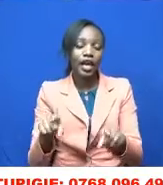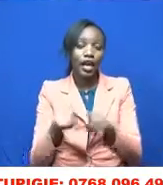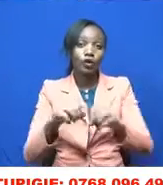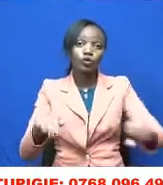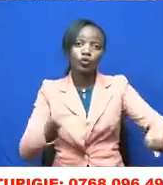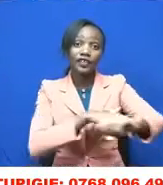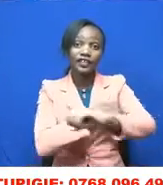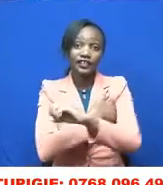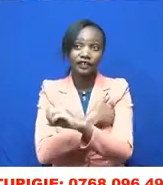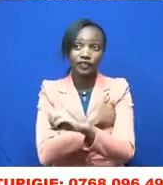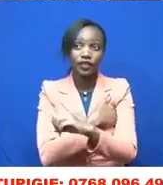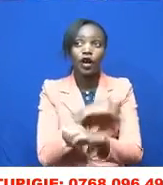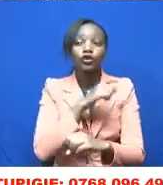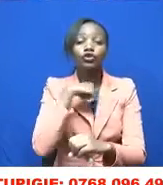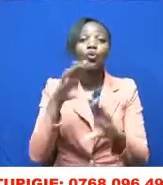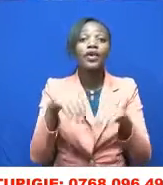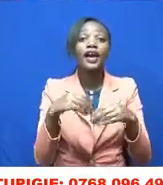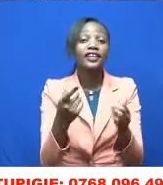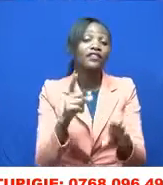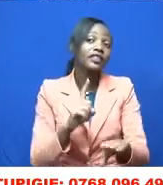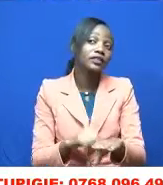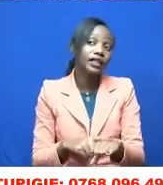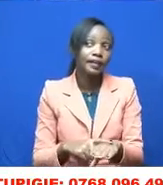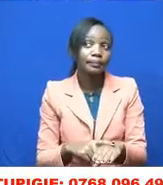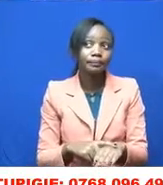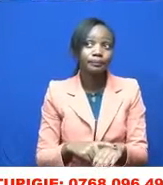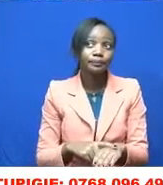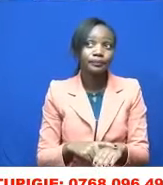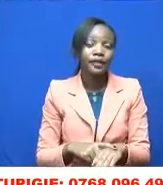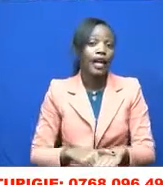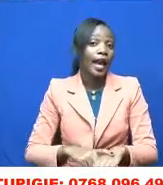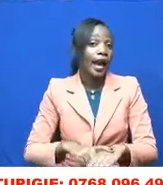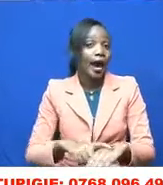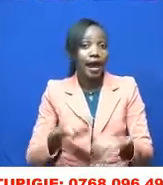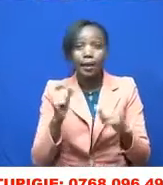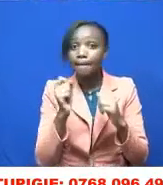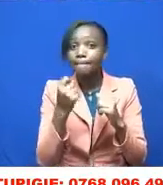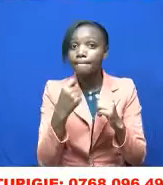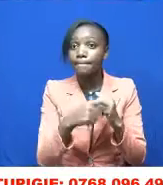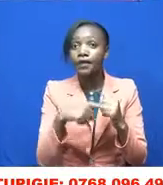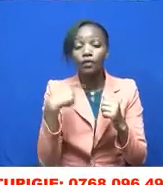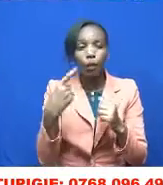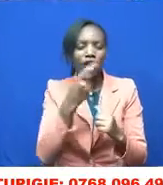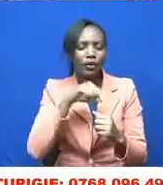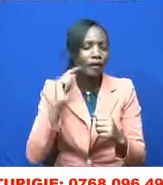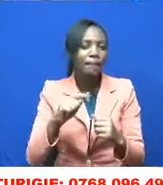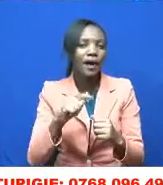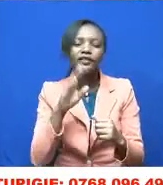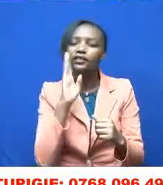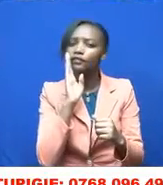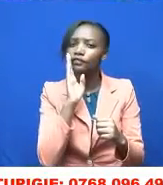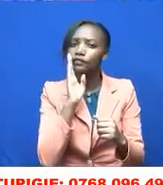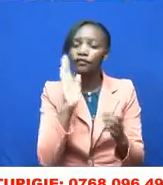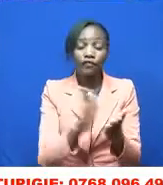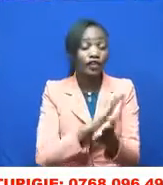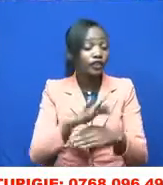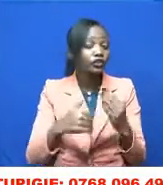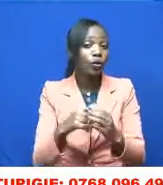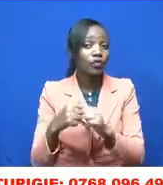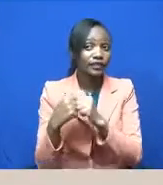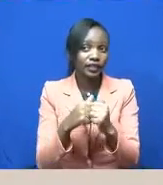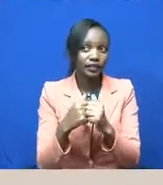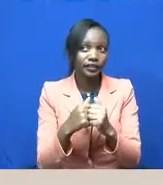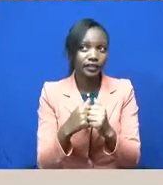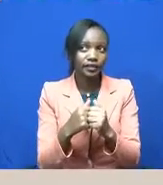community. So tunawapatia muda na sisi pia kwamba toka ikifika Januari hiyo mambo haya yameisha, haja yetu ni title zetu za community land.